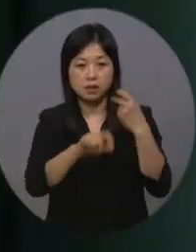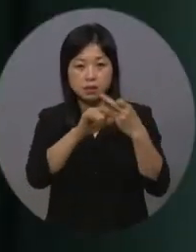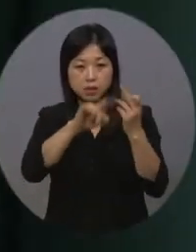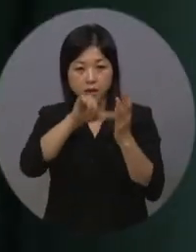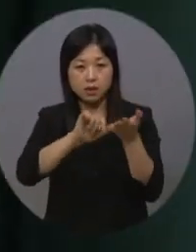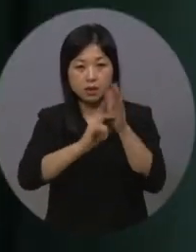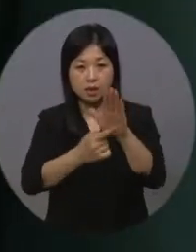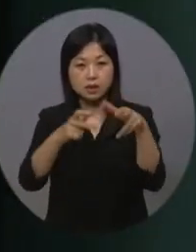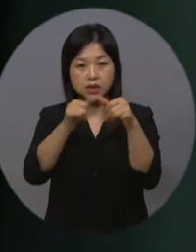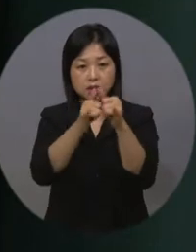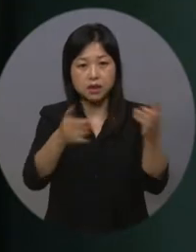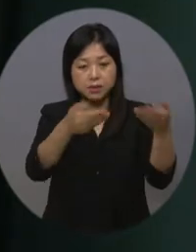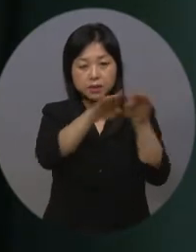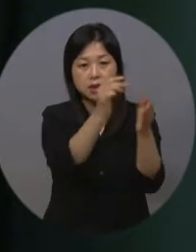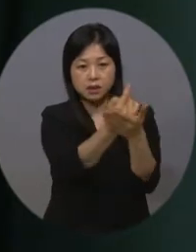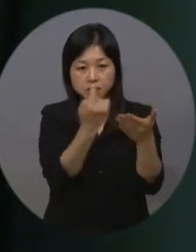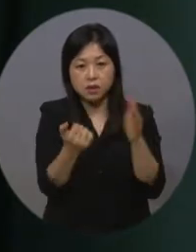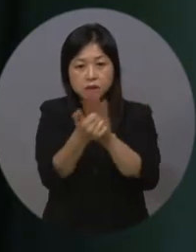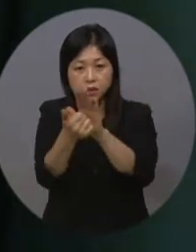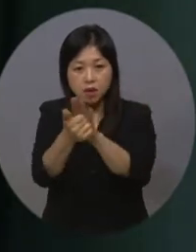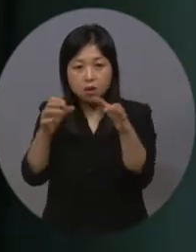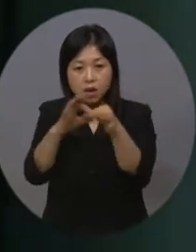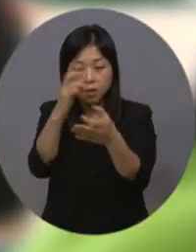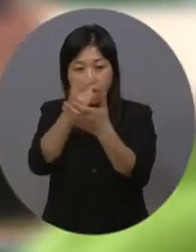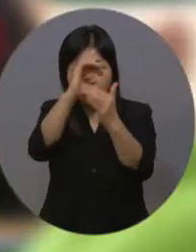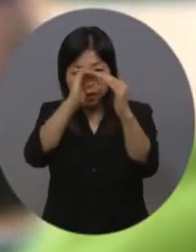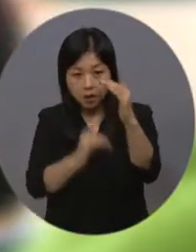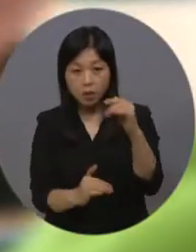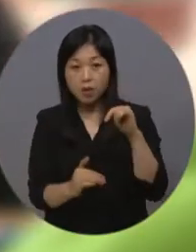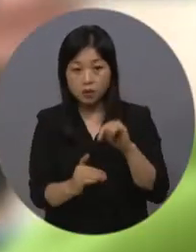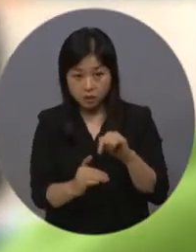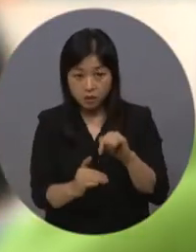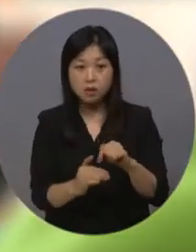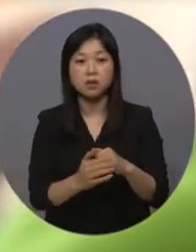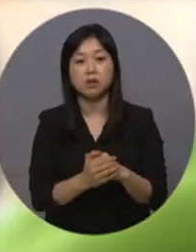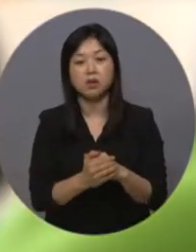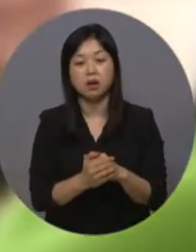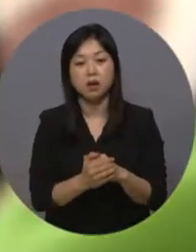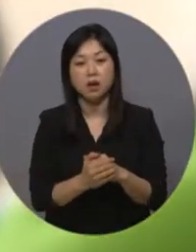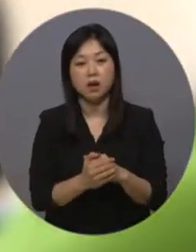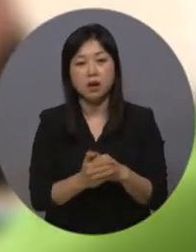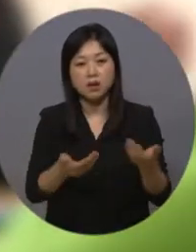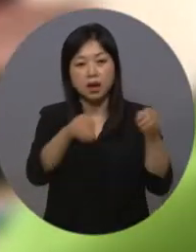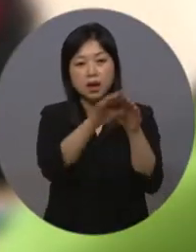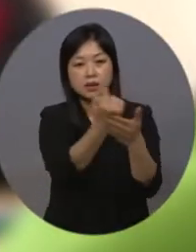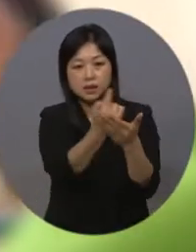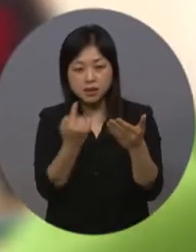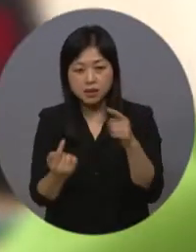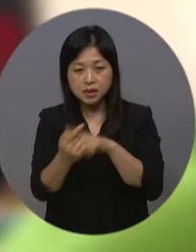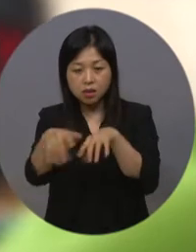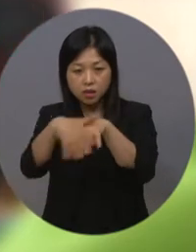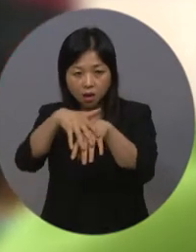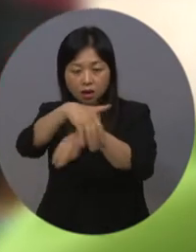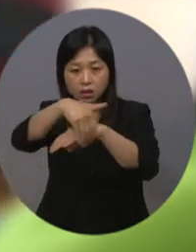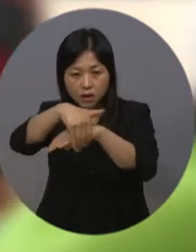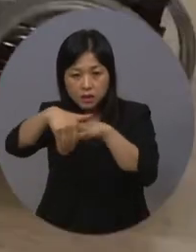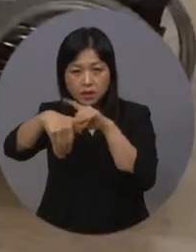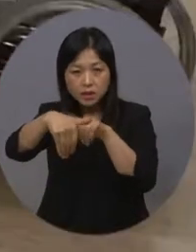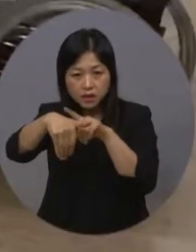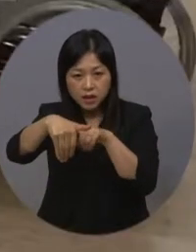발의된 장애인 탈시설 지원 등에 관한 법률안을 통해 탈시설 로드맵에 대한 실효성을 높일 것을